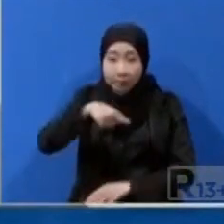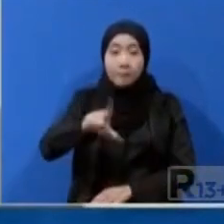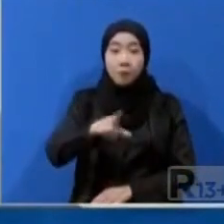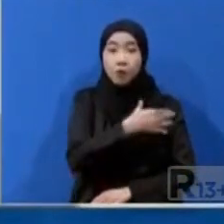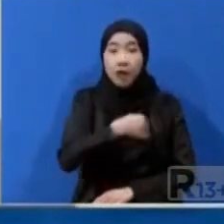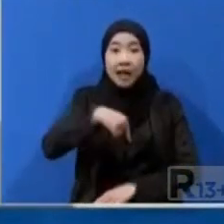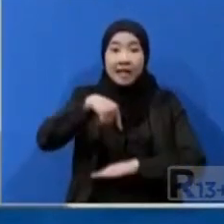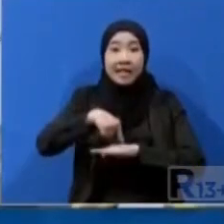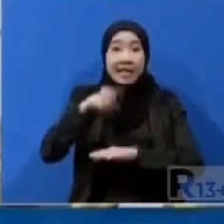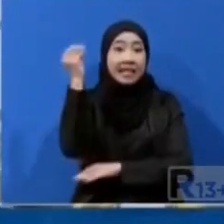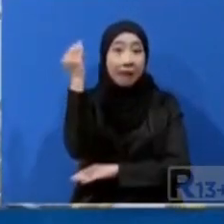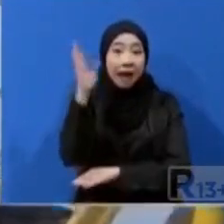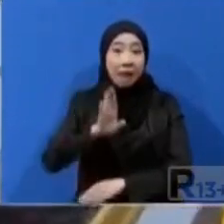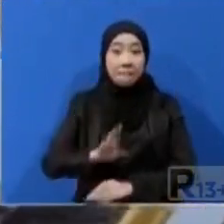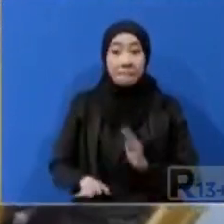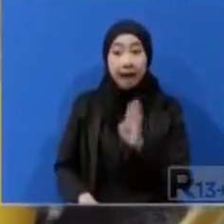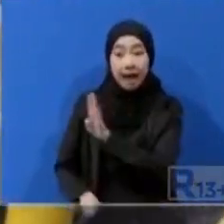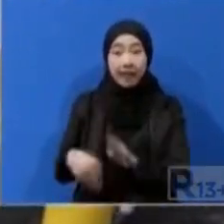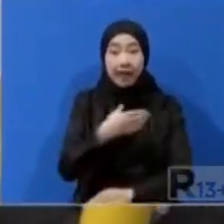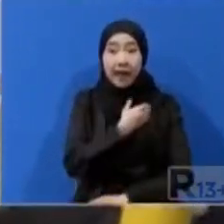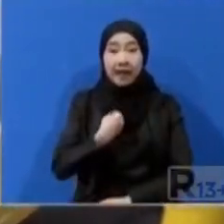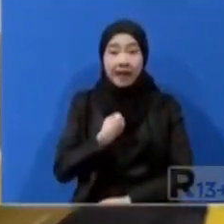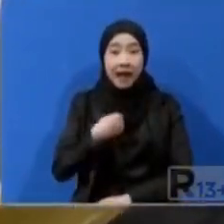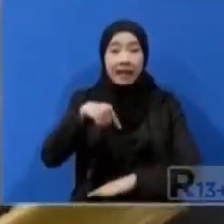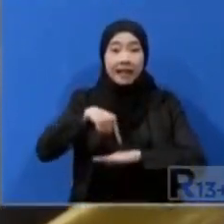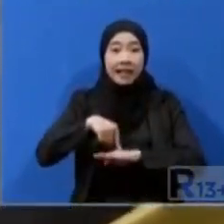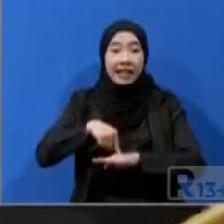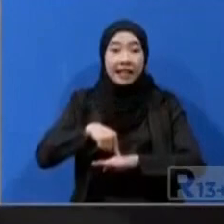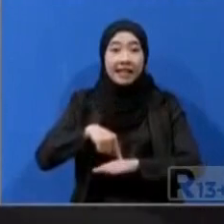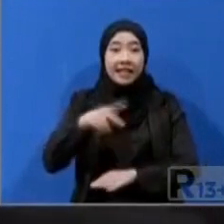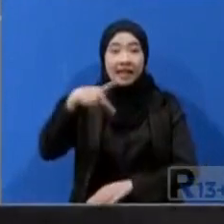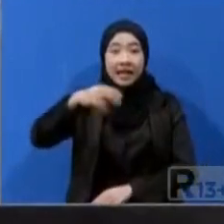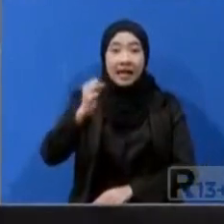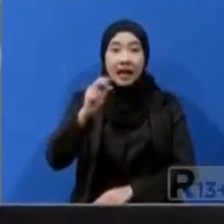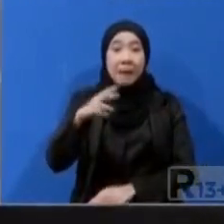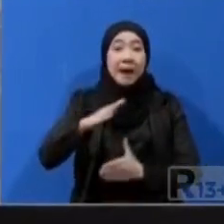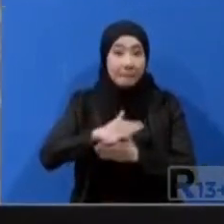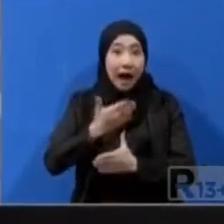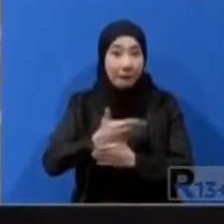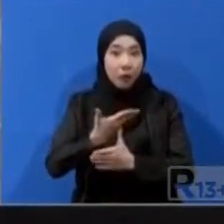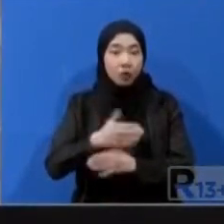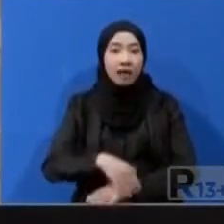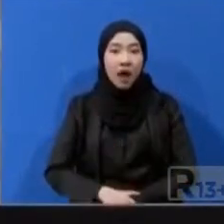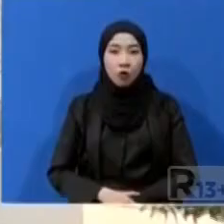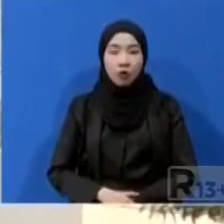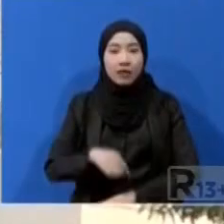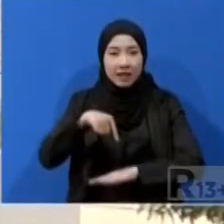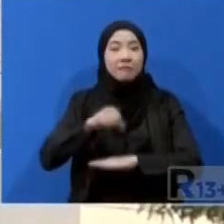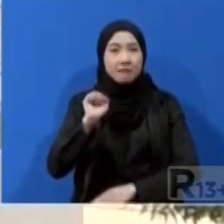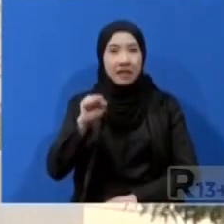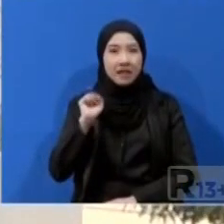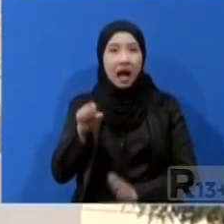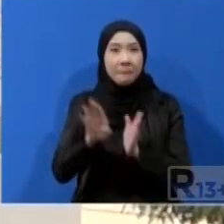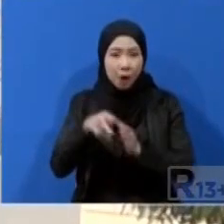KPBU SPAM Semarang Barat, dan proyek KPBU SPAM Kota Pekanbaru. Dengan total proyek tersebut, ditargetkan dapat